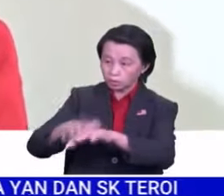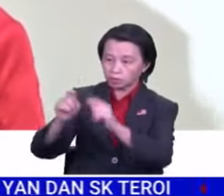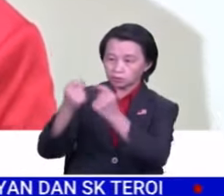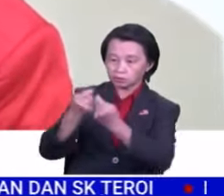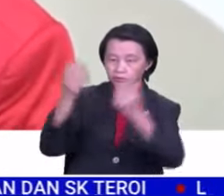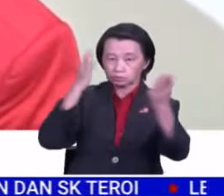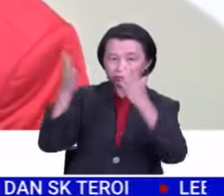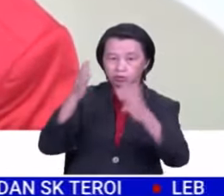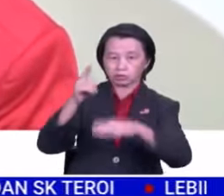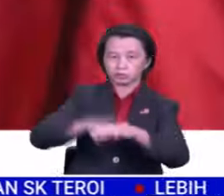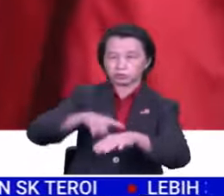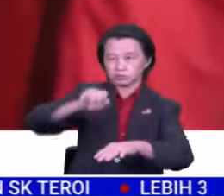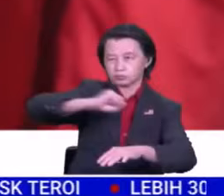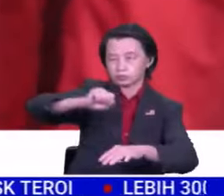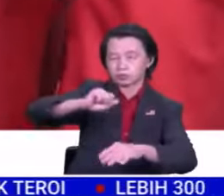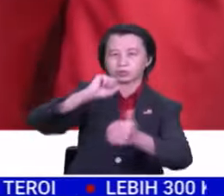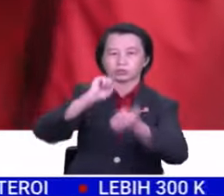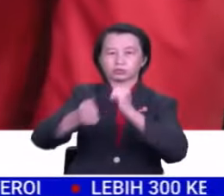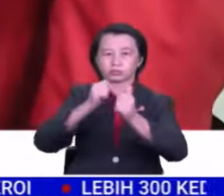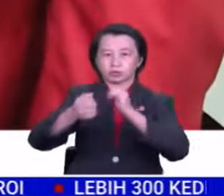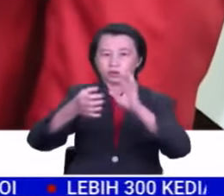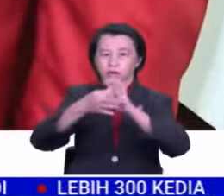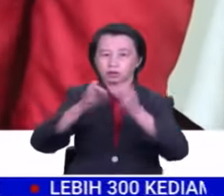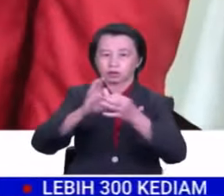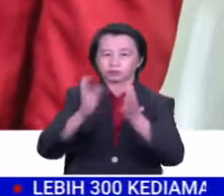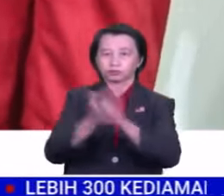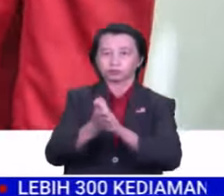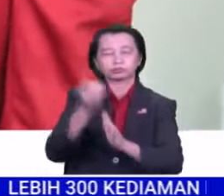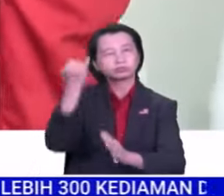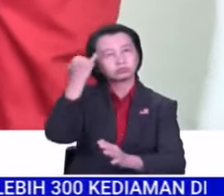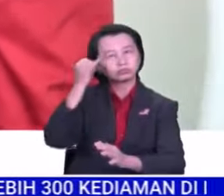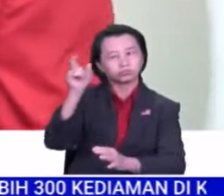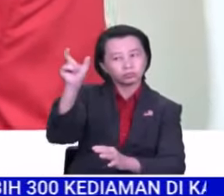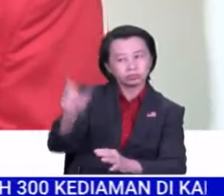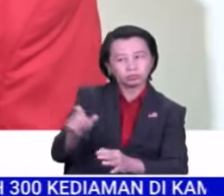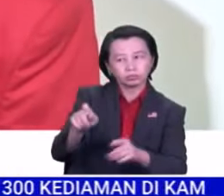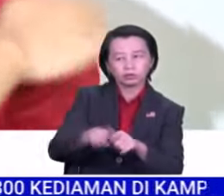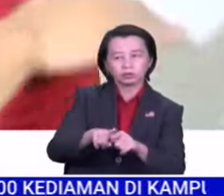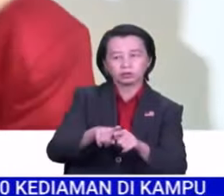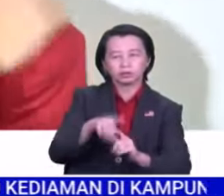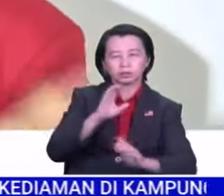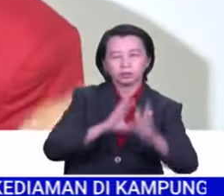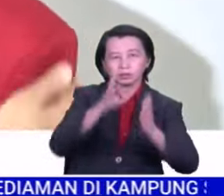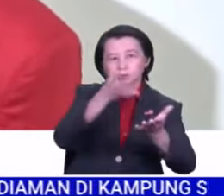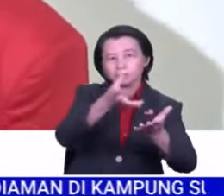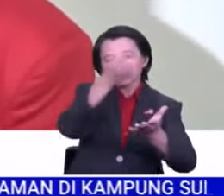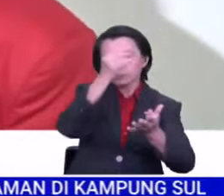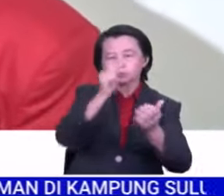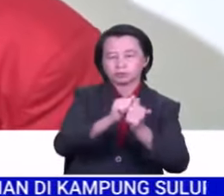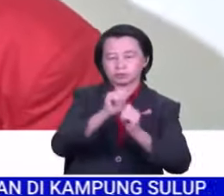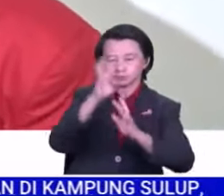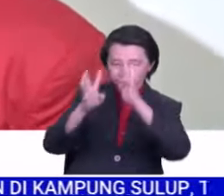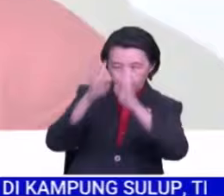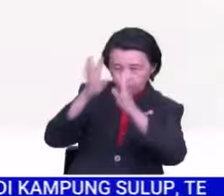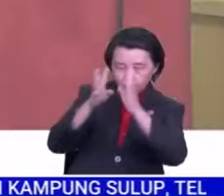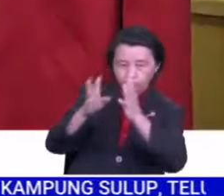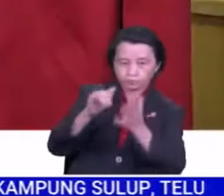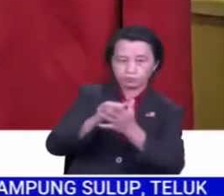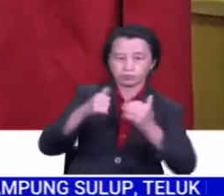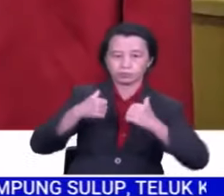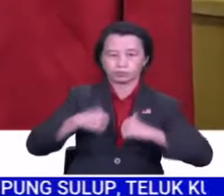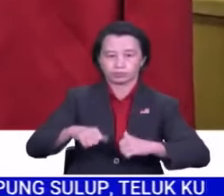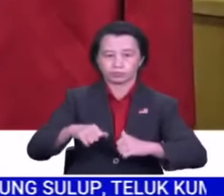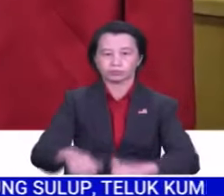negara saat berjuang di Sukan Olimpik menjadikan figura itu sebagai inspirasi dalam rekaan tersebut.